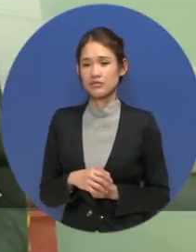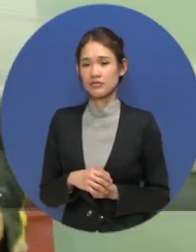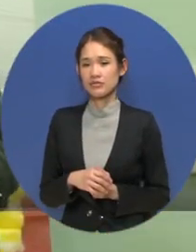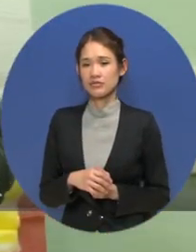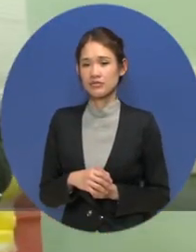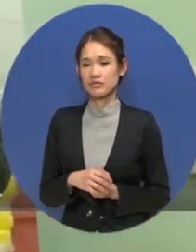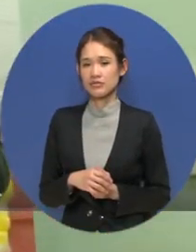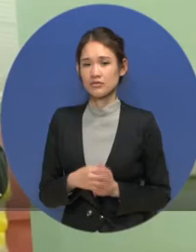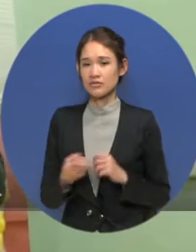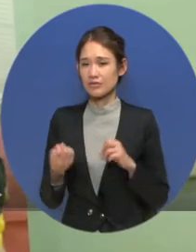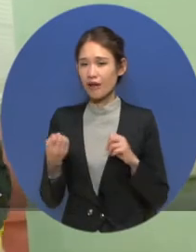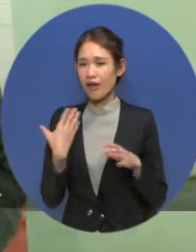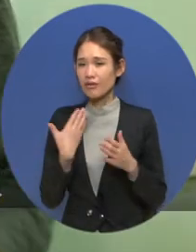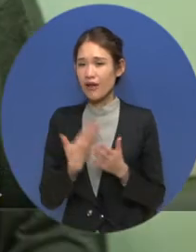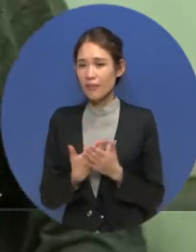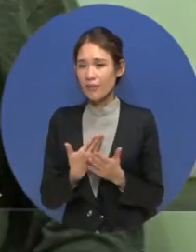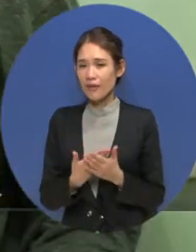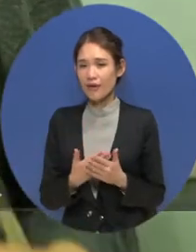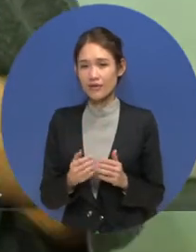세민지 대답 좀 해주세요.